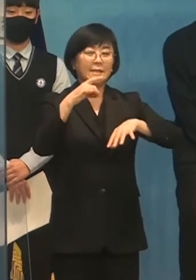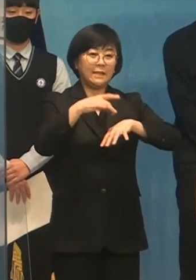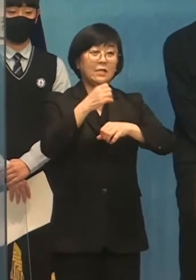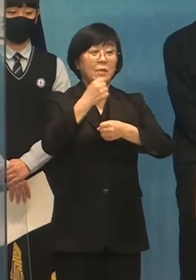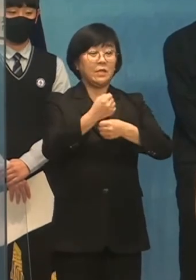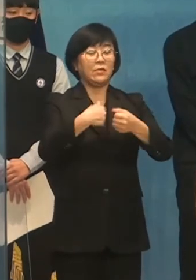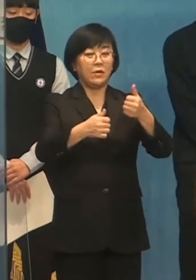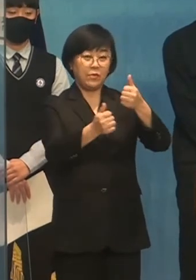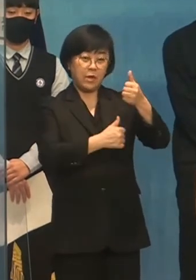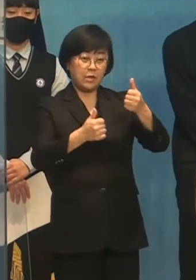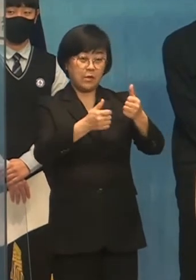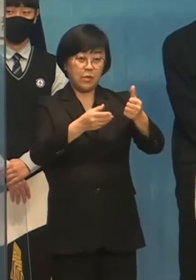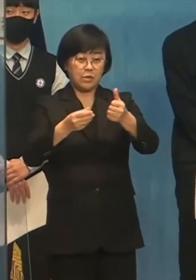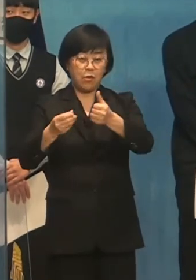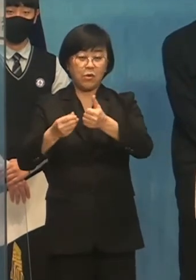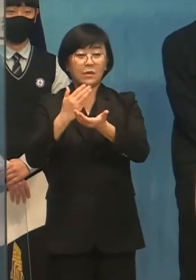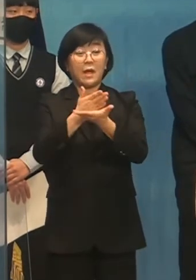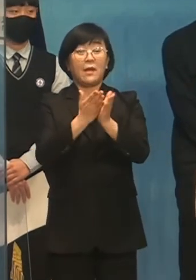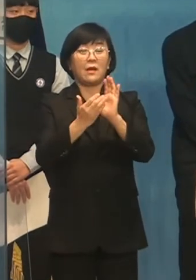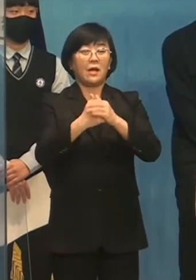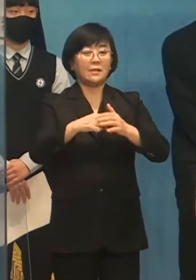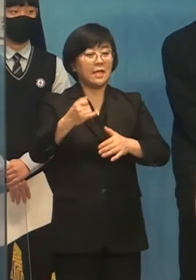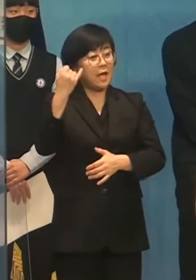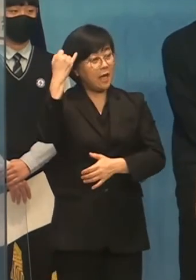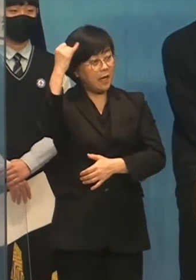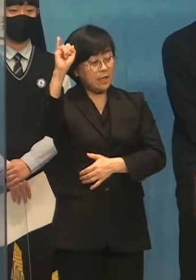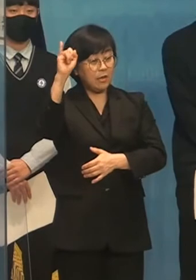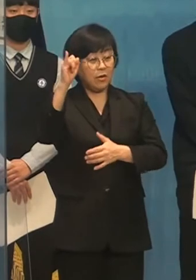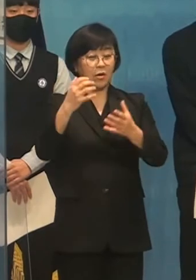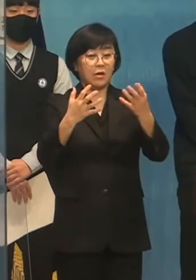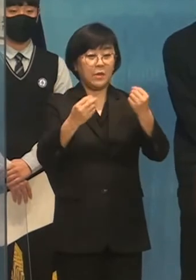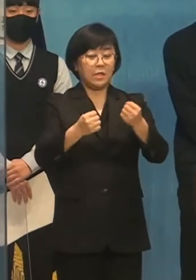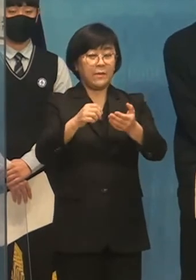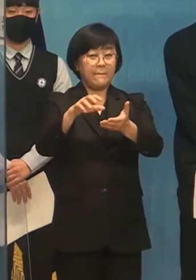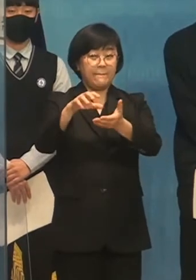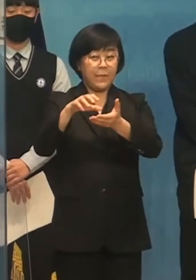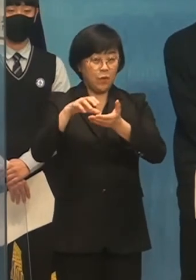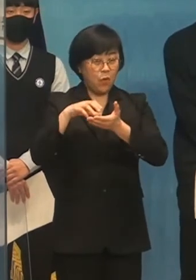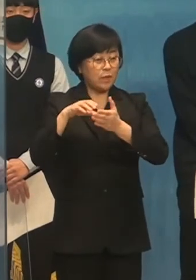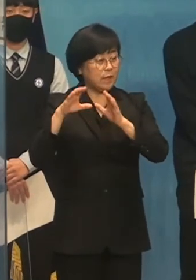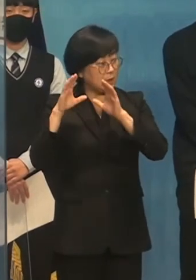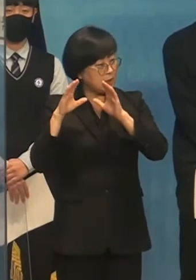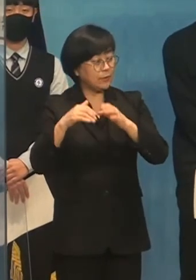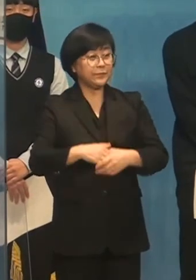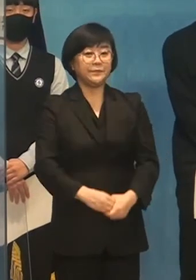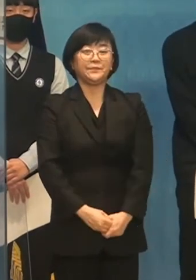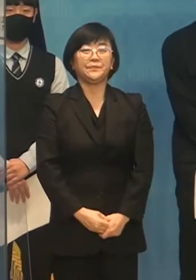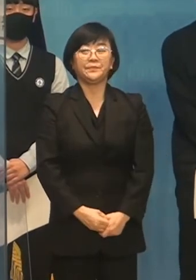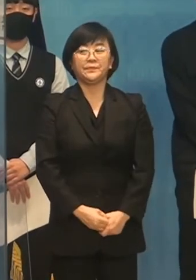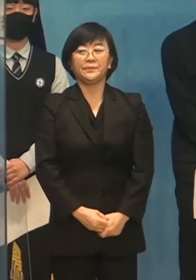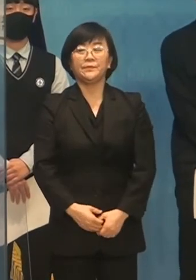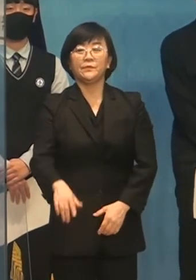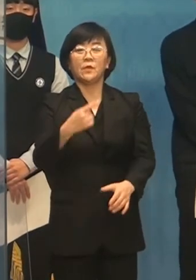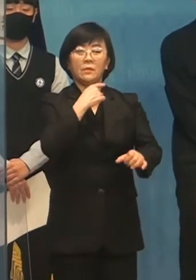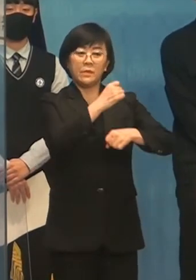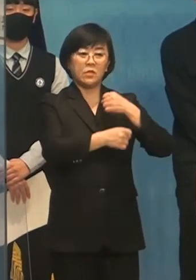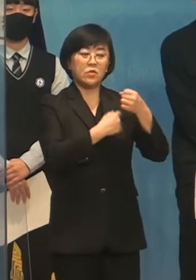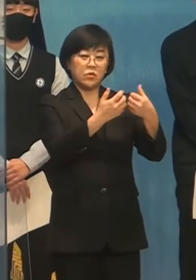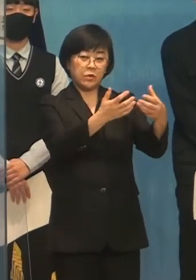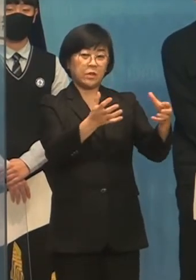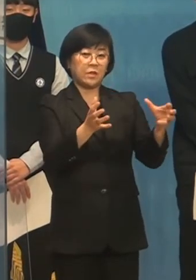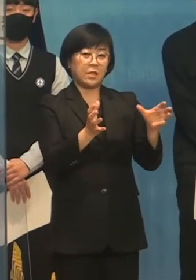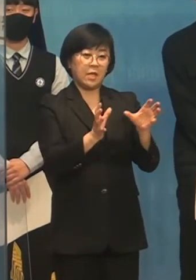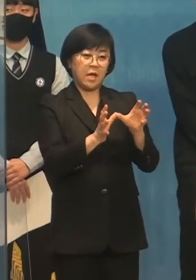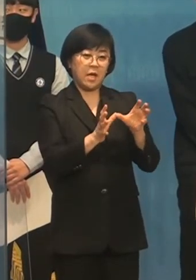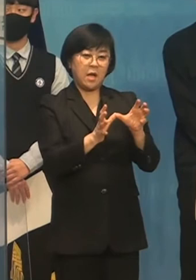위원들을 모시고 다양한 목소리와 번뜩이는 아이디어를 수렴하고 잘 듣겠습니다. 저희 민주당은